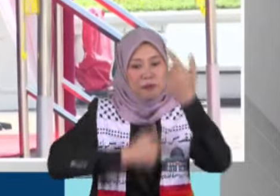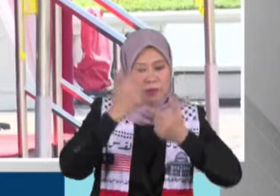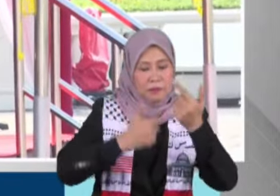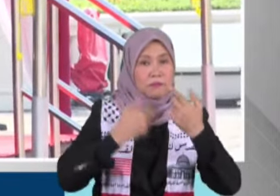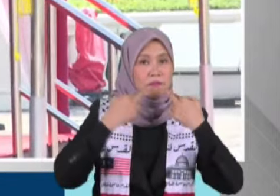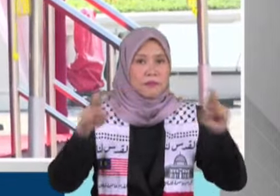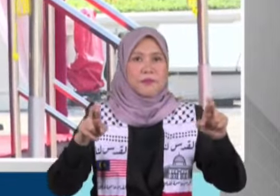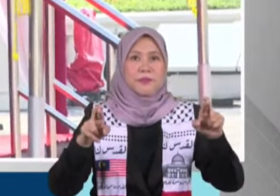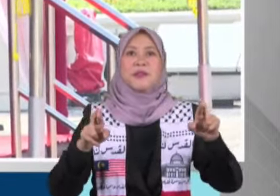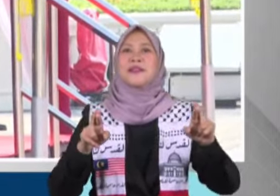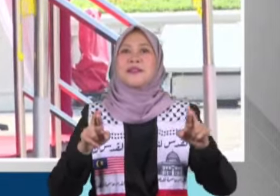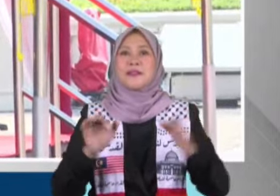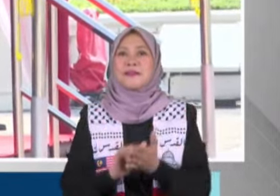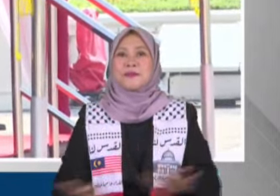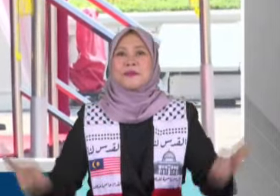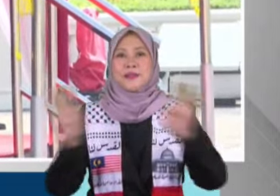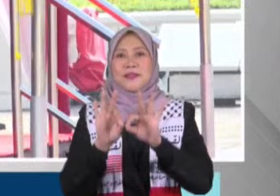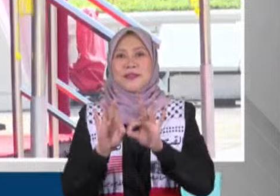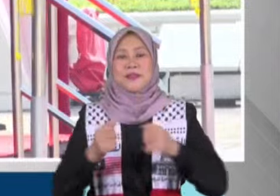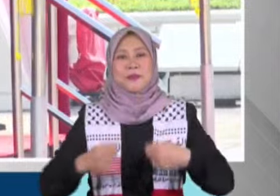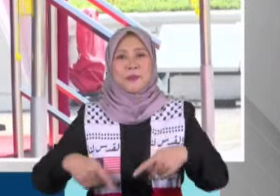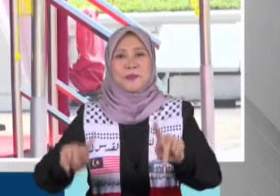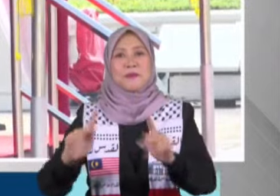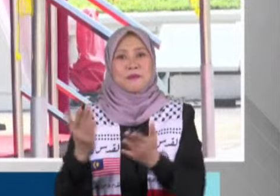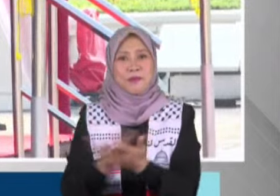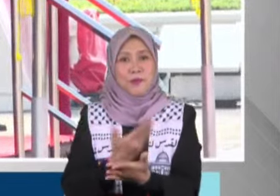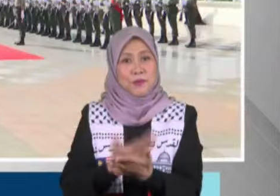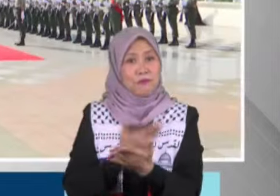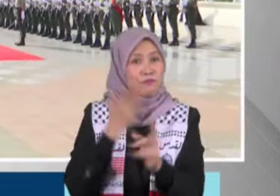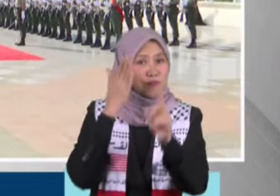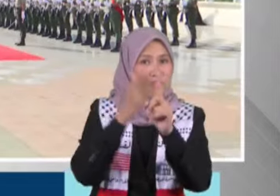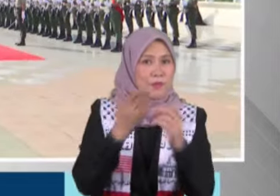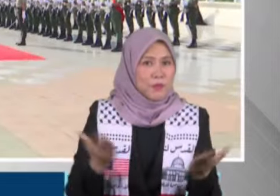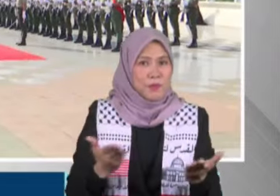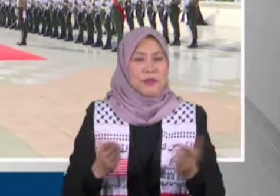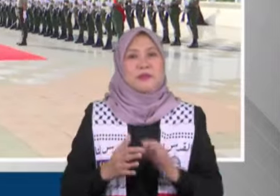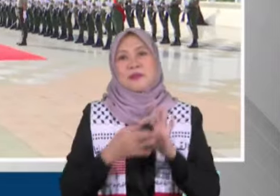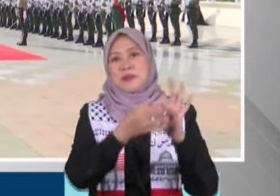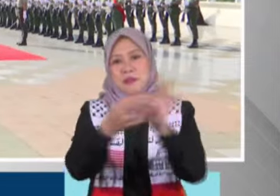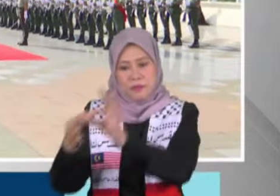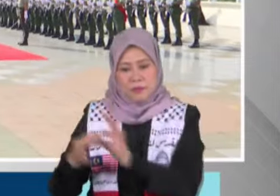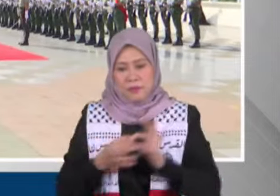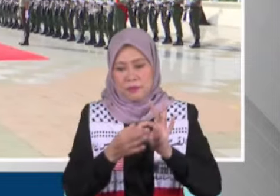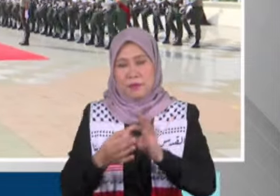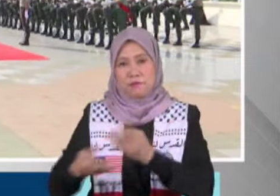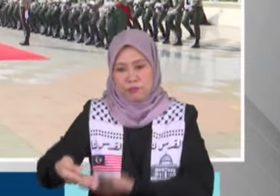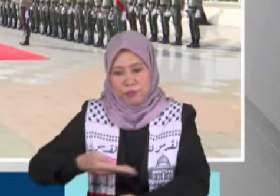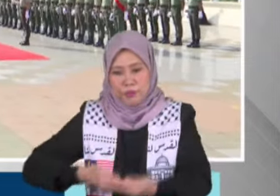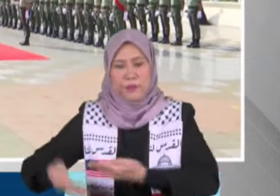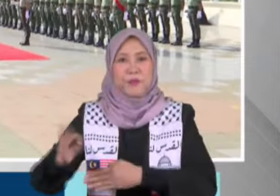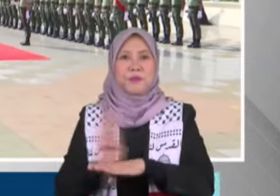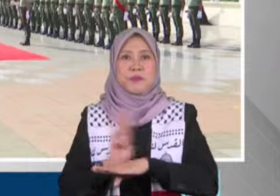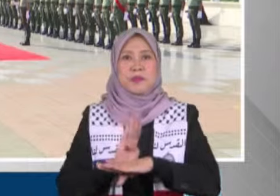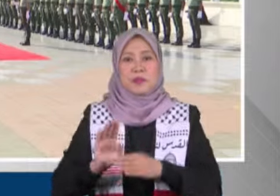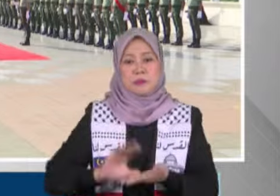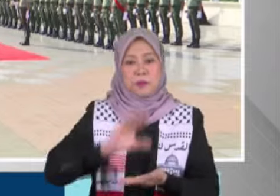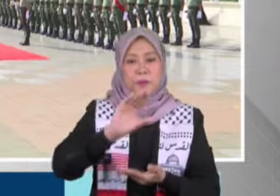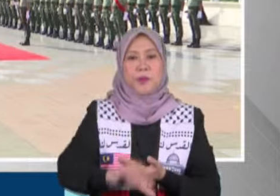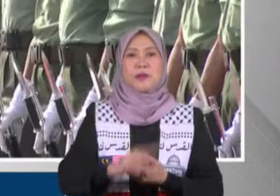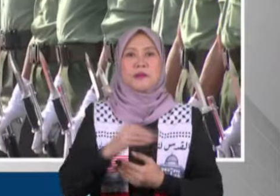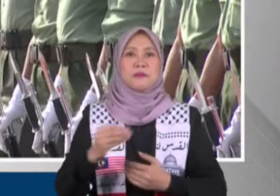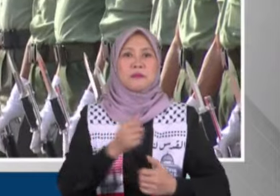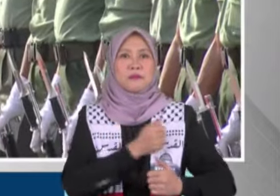merupakan satu langkah penting bagi meneroka peluang baru khususnya untuk mengembangkan kerjasama perdagangan, pelaburan dan